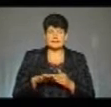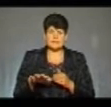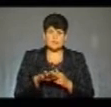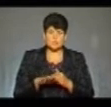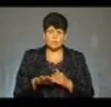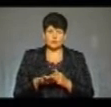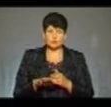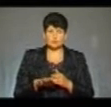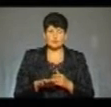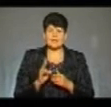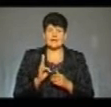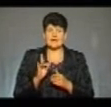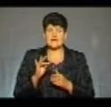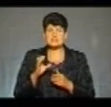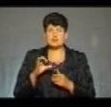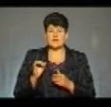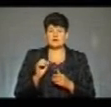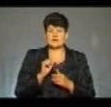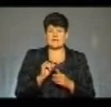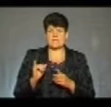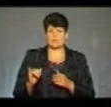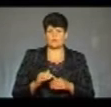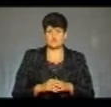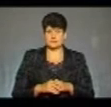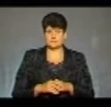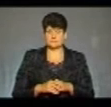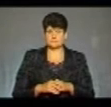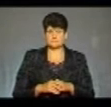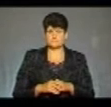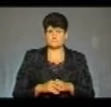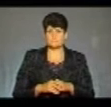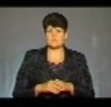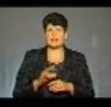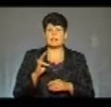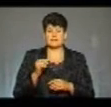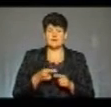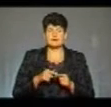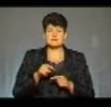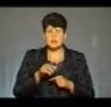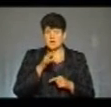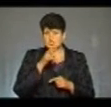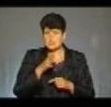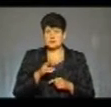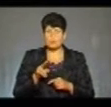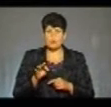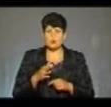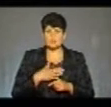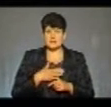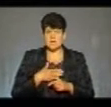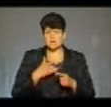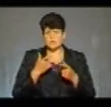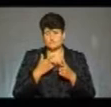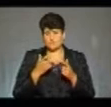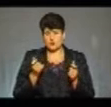помешкання Красуватого Андрія Ігоровича. На даний час, по нашій інформації,